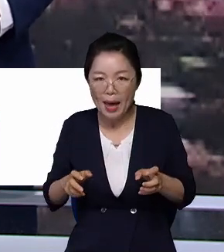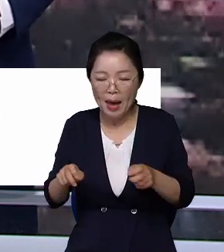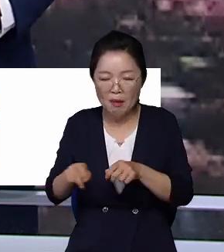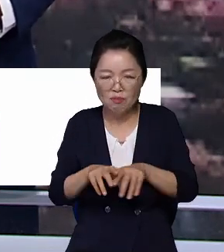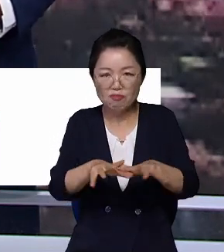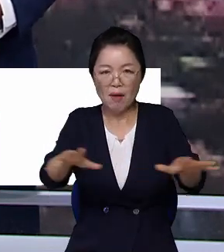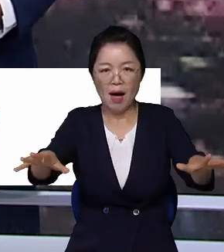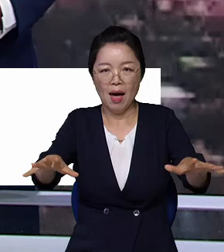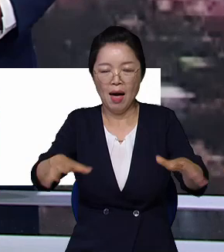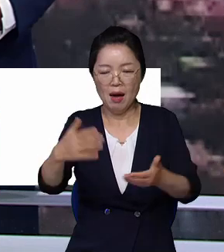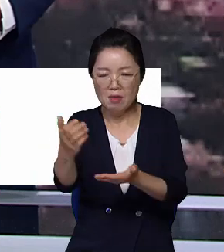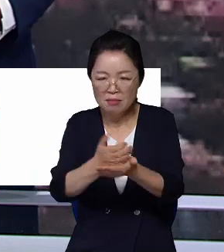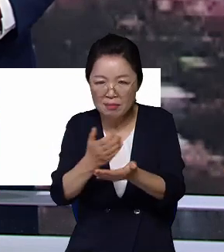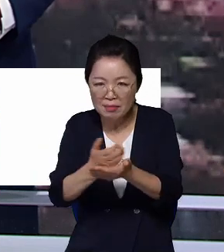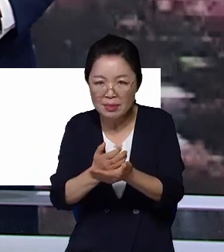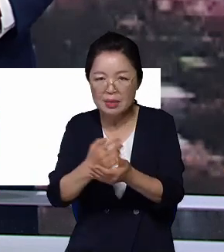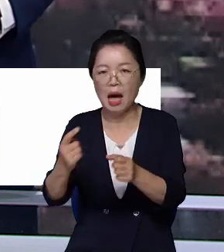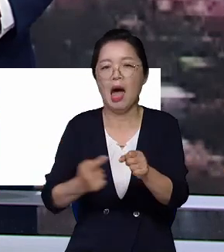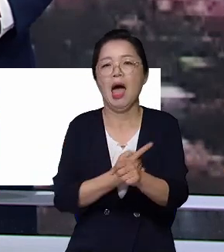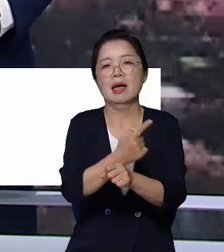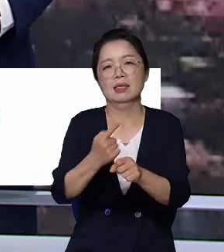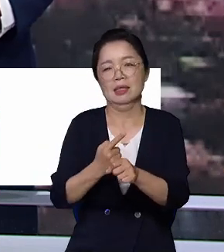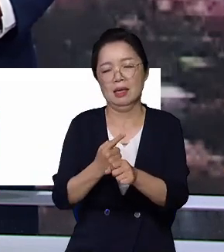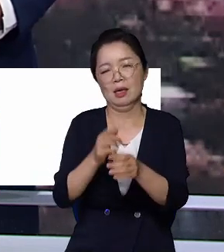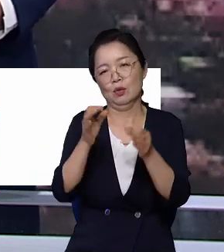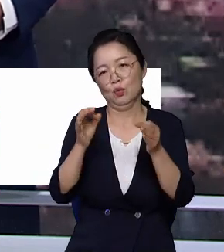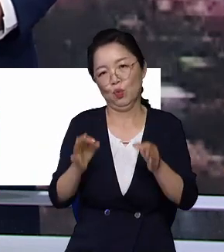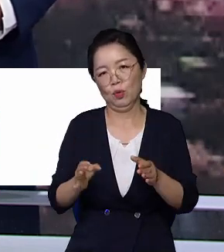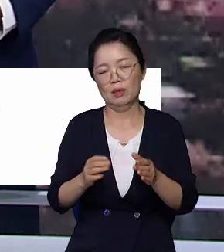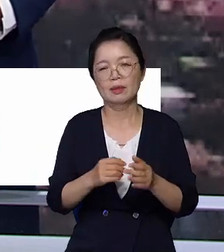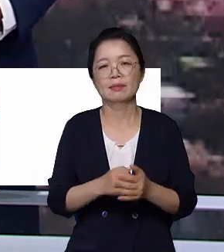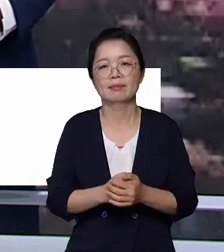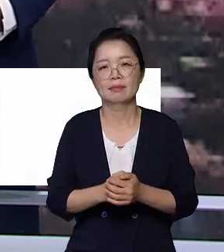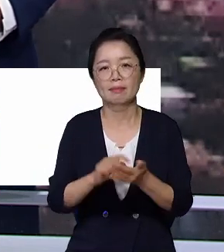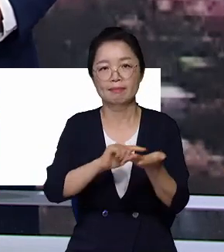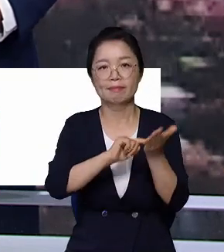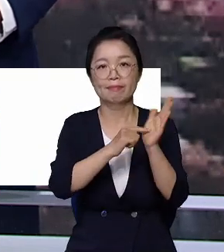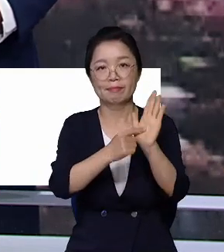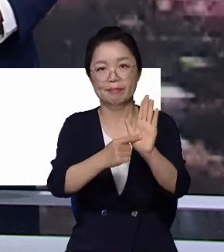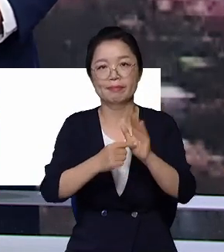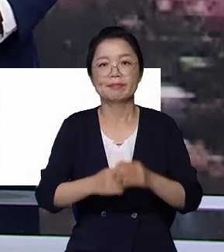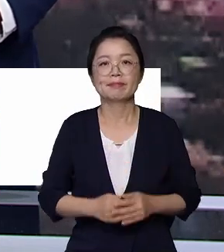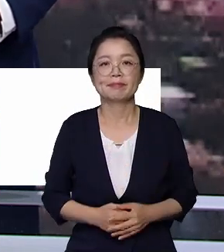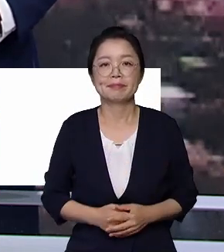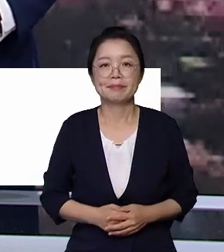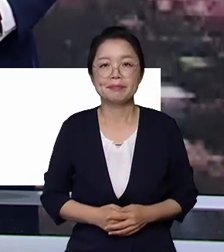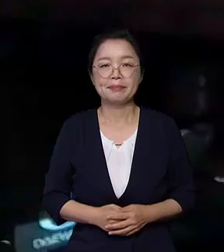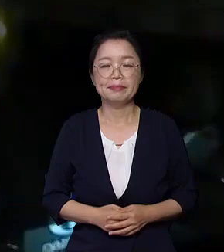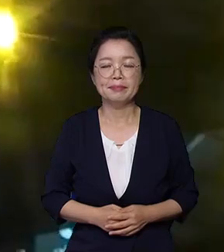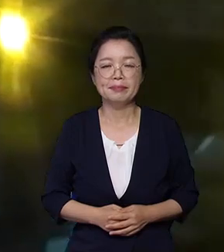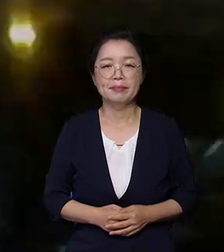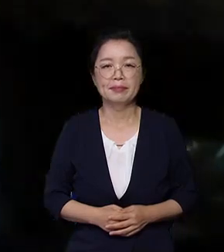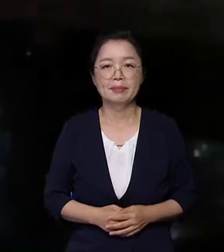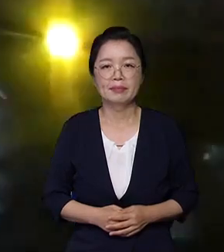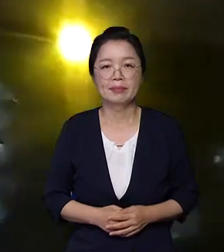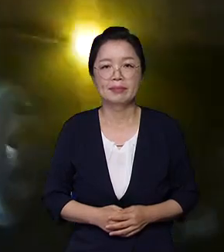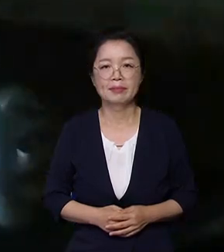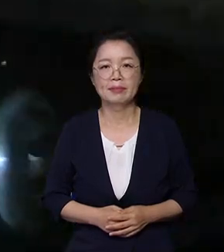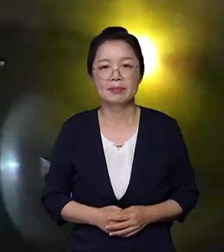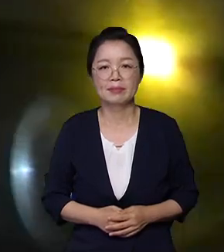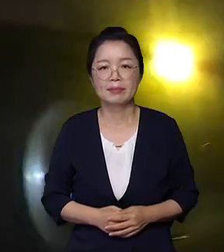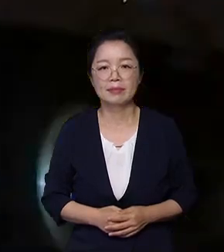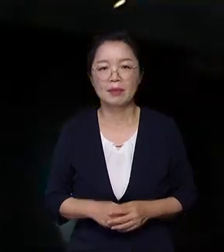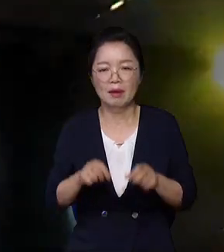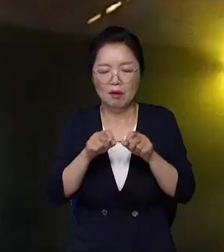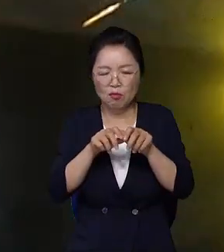채워 수박을 치우느라 1시간 가까이 교통정체가 빚어졌습니다. 김서영 기자의 보도입니다. 셀